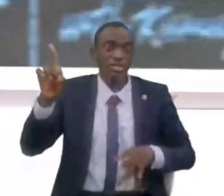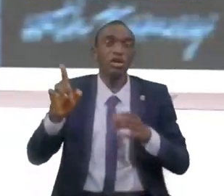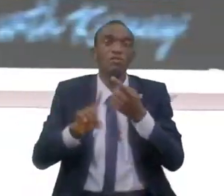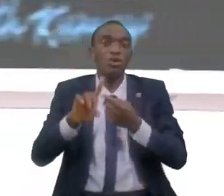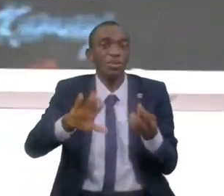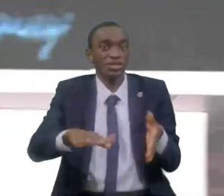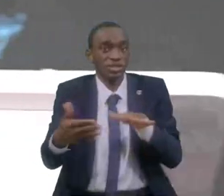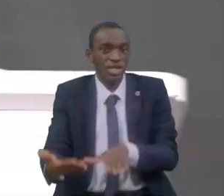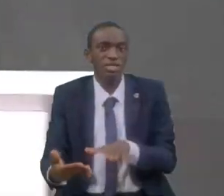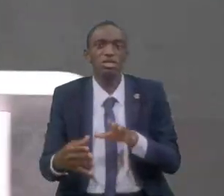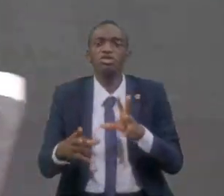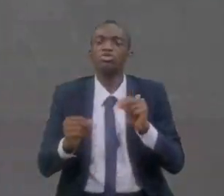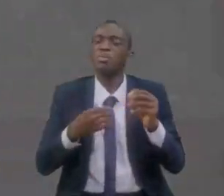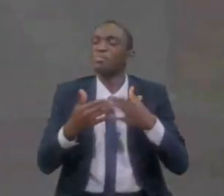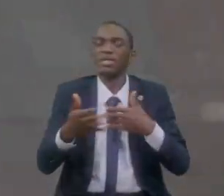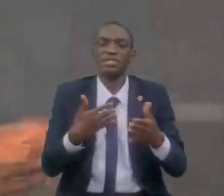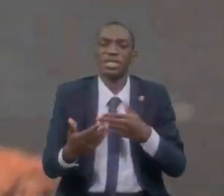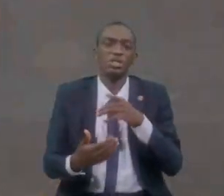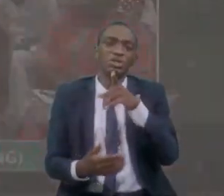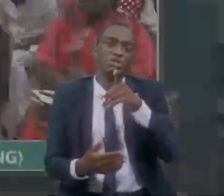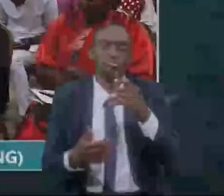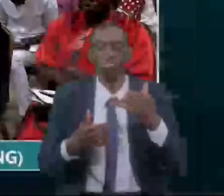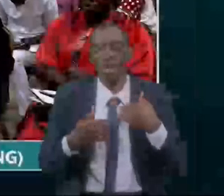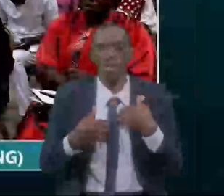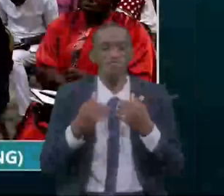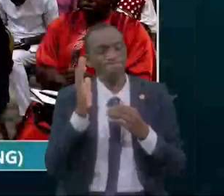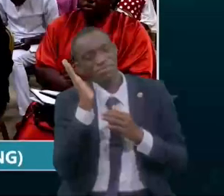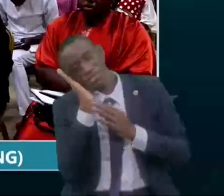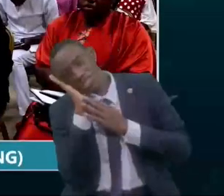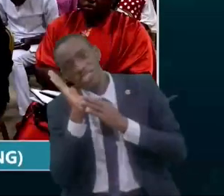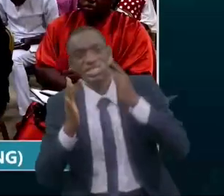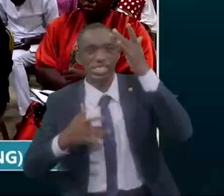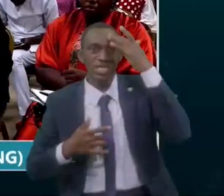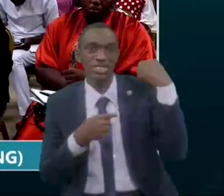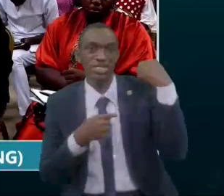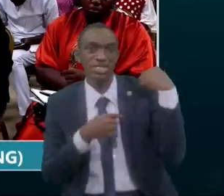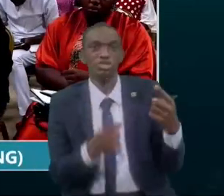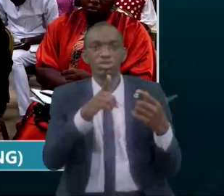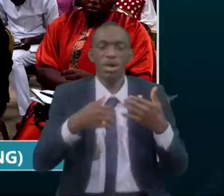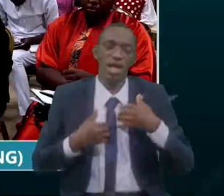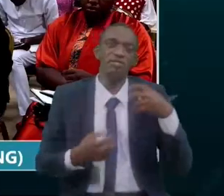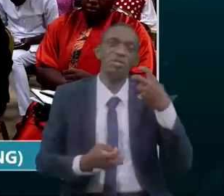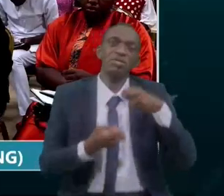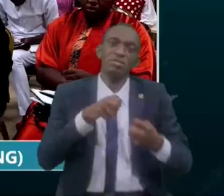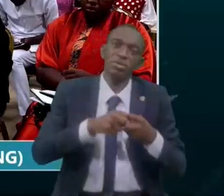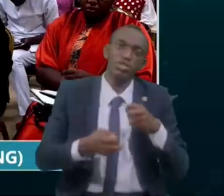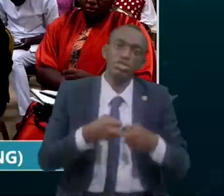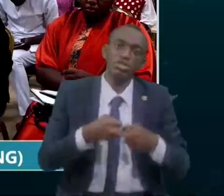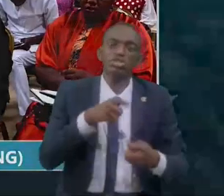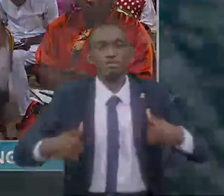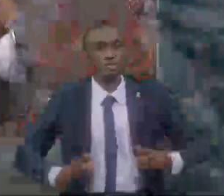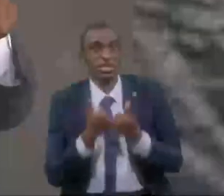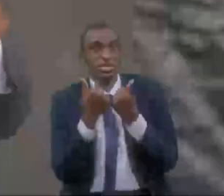peu importe que tu sois alité ou que tes difficultés ou bien que tu as des défis, cet